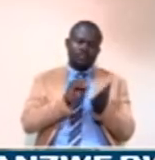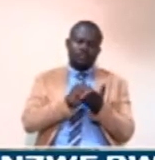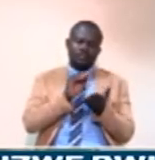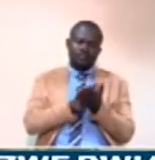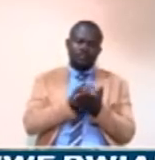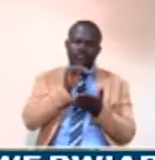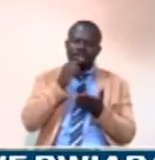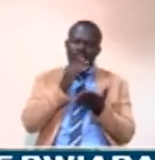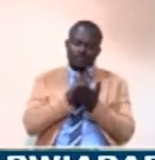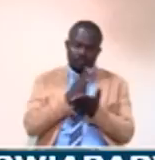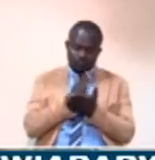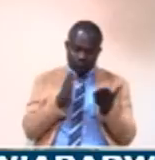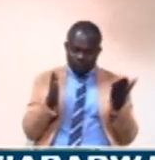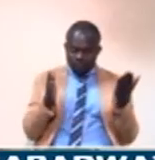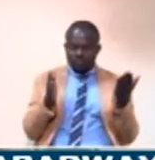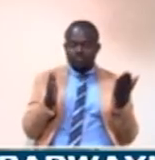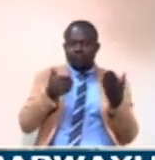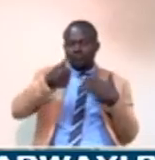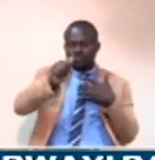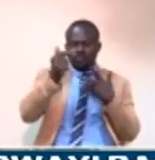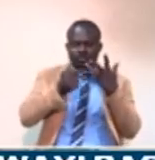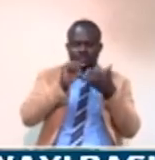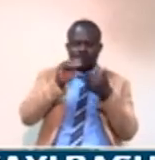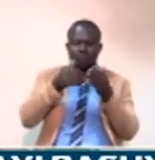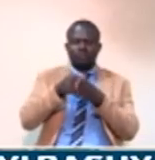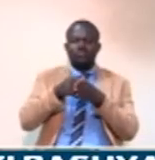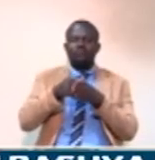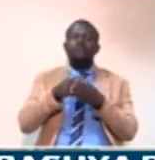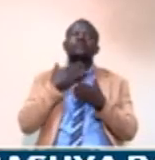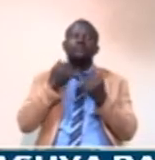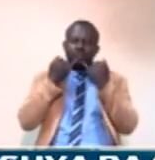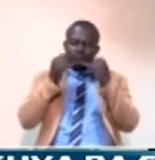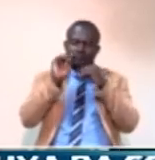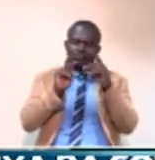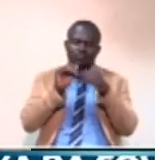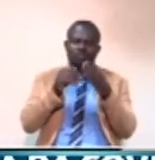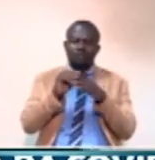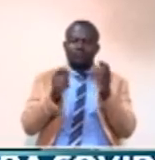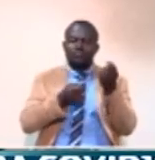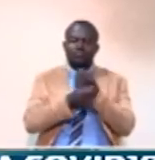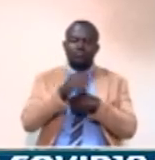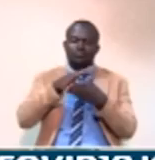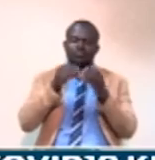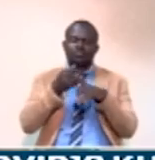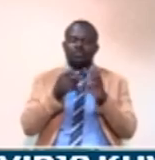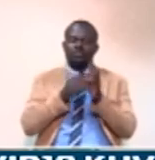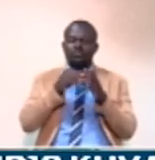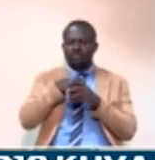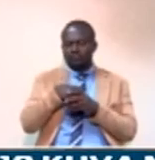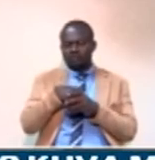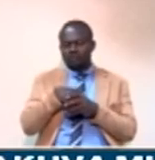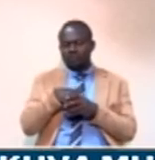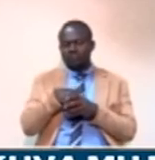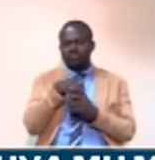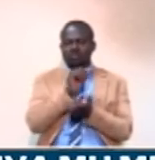inyandiko itavugisha ukuri. Ibyo rero akaba ari ibintu tugira ngo tubwire abantu ko guhindura amanota, ndetse harimo n'ibihano